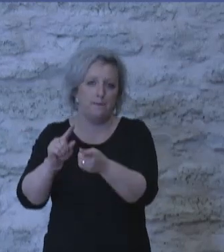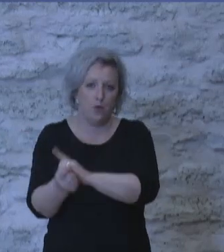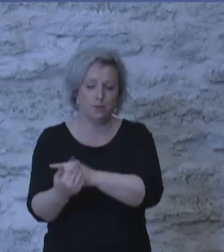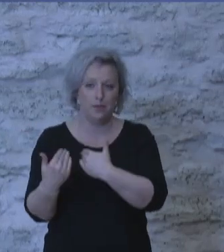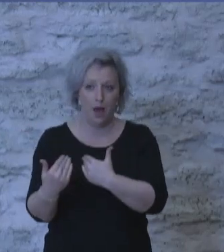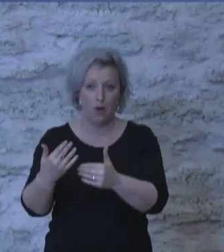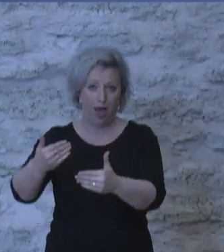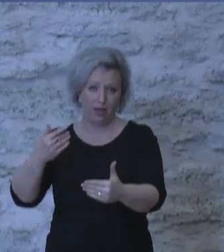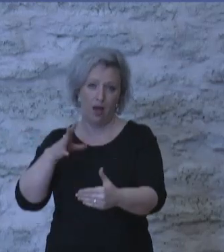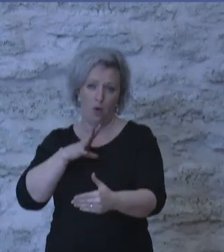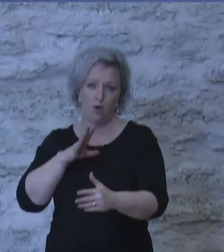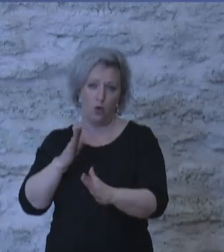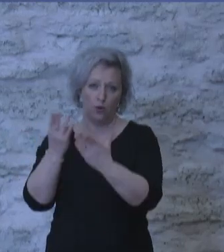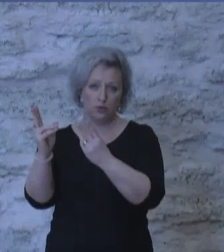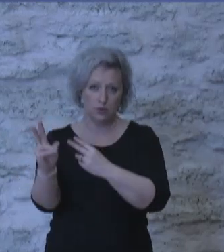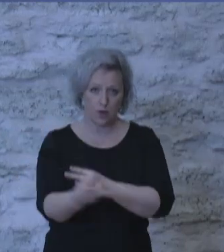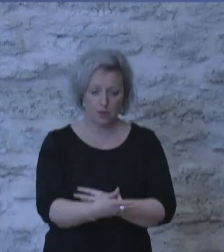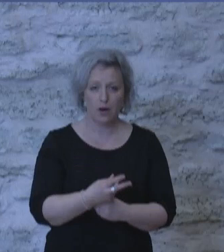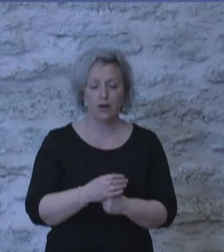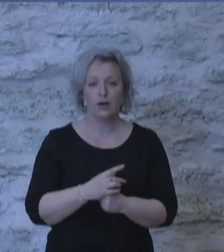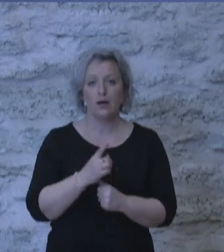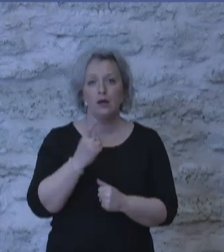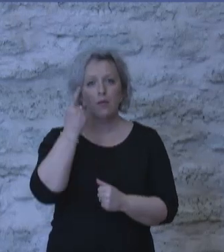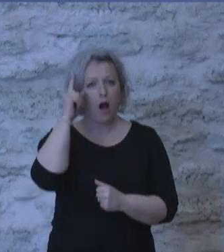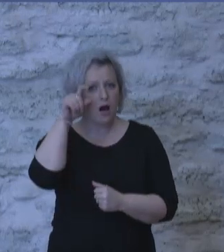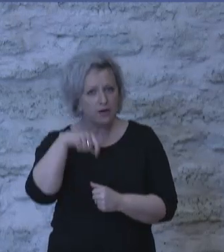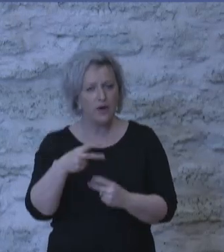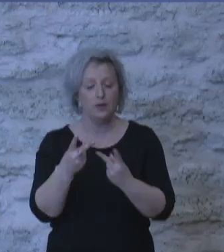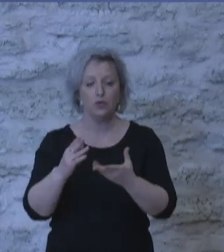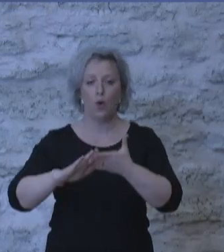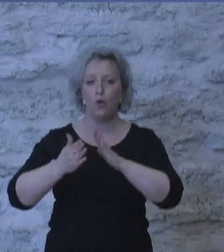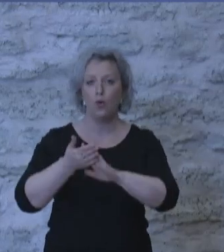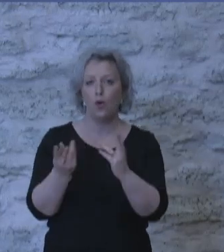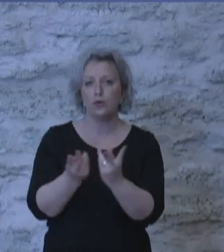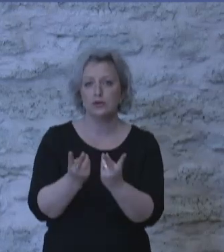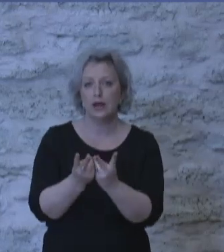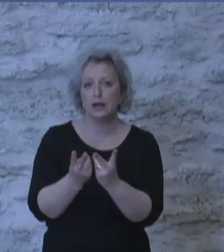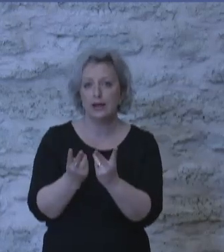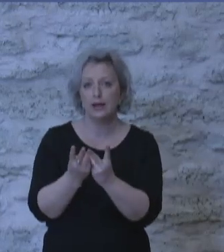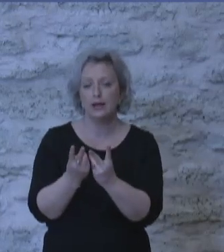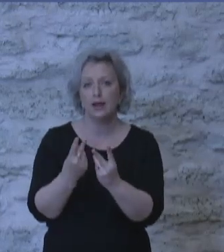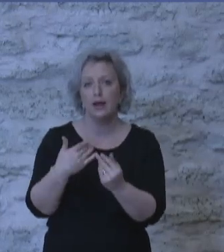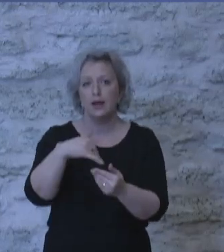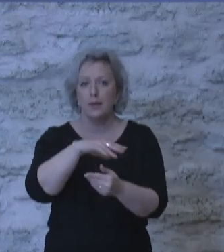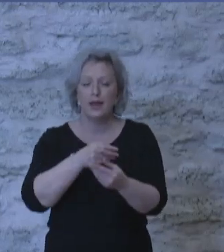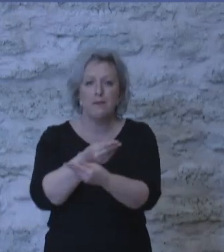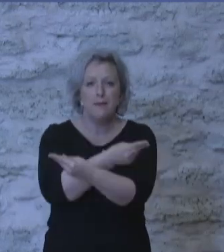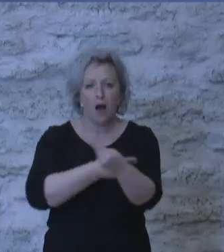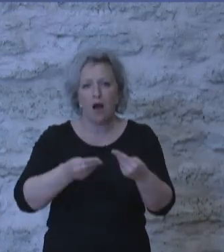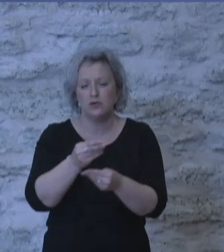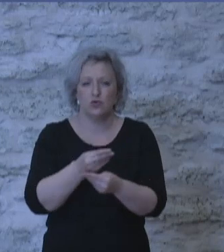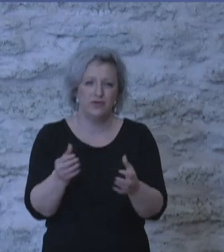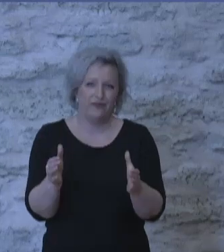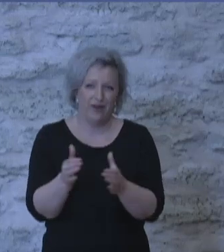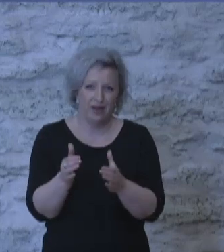Põhimõtteliselt ma arvan niimoodi, et sellises olukorras meie väikse majanduse jaoks tegelikult